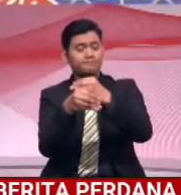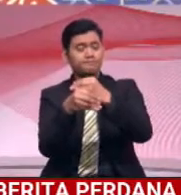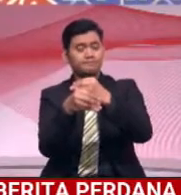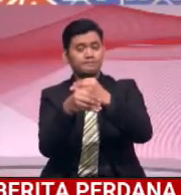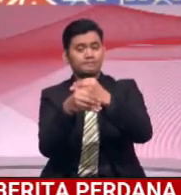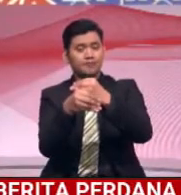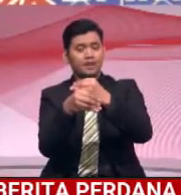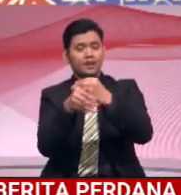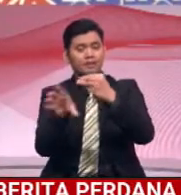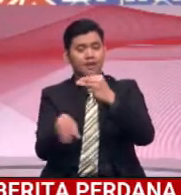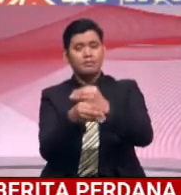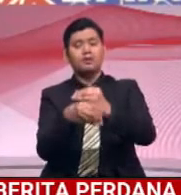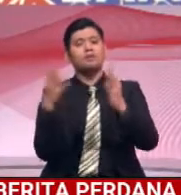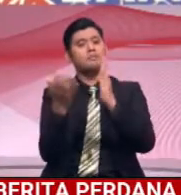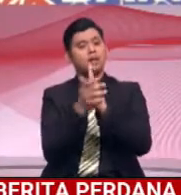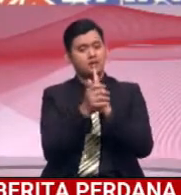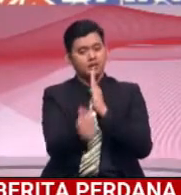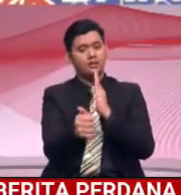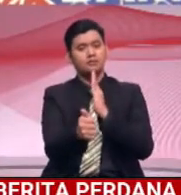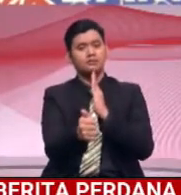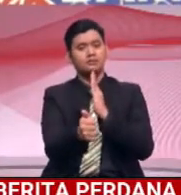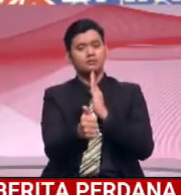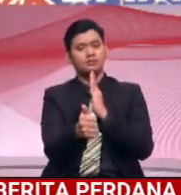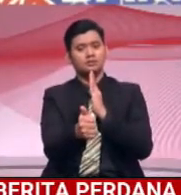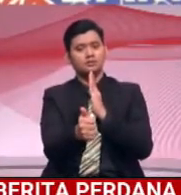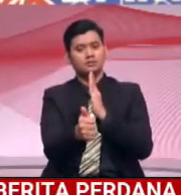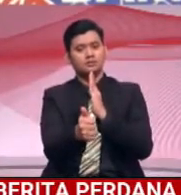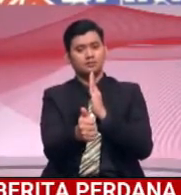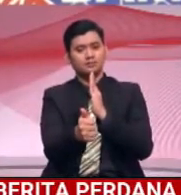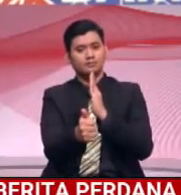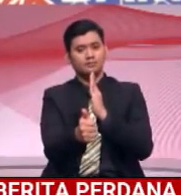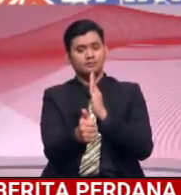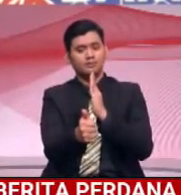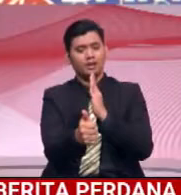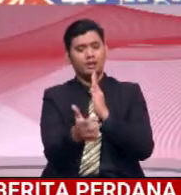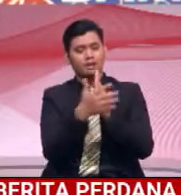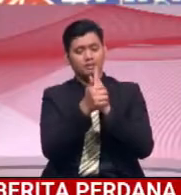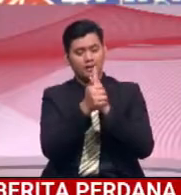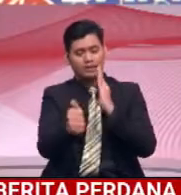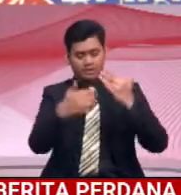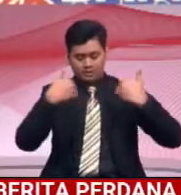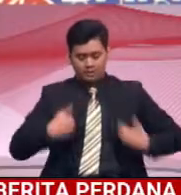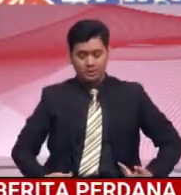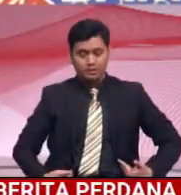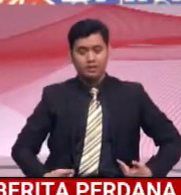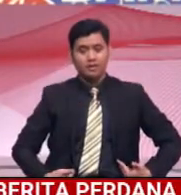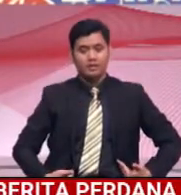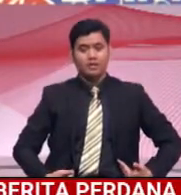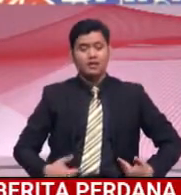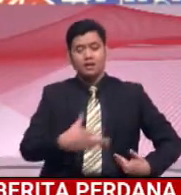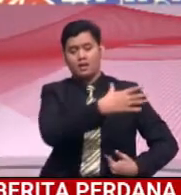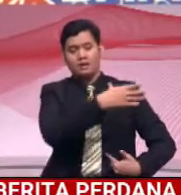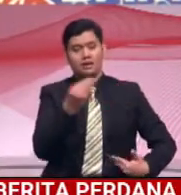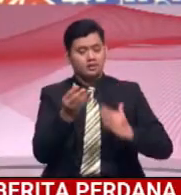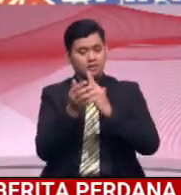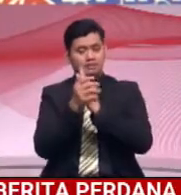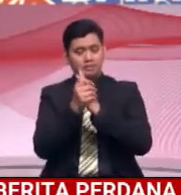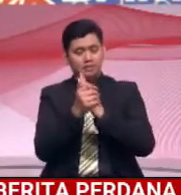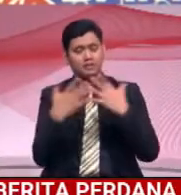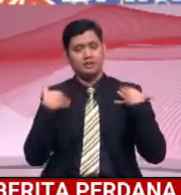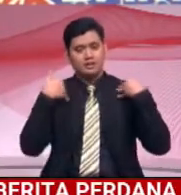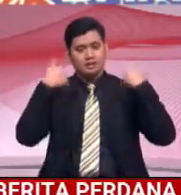penambahbaikan skill set dan juga penambahbaikan fizikal pemain kita terutamanya untuk